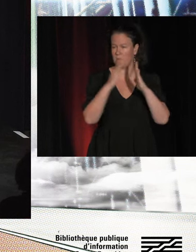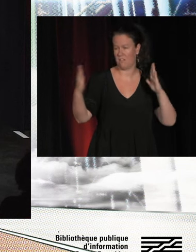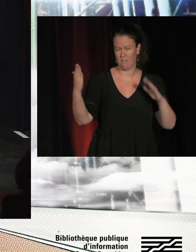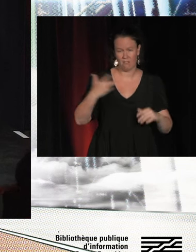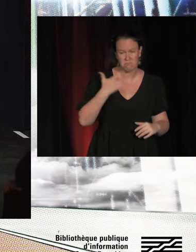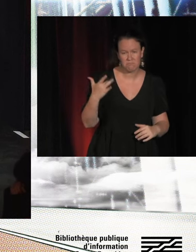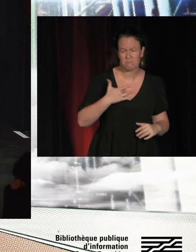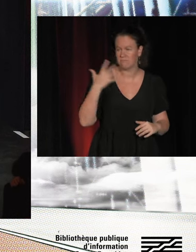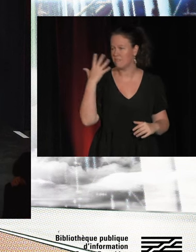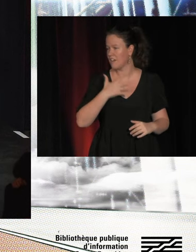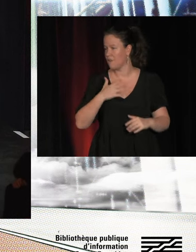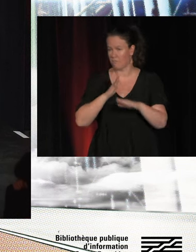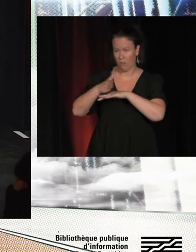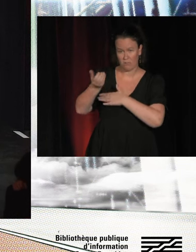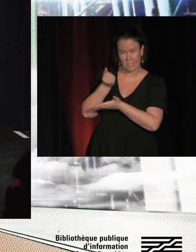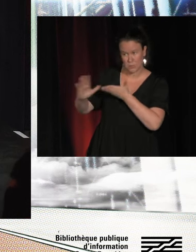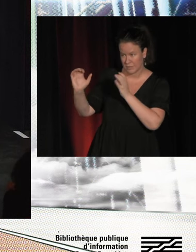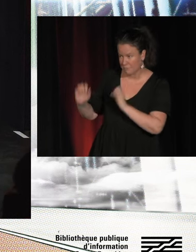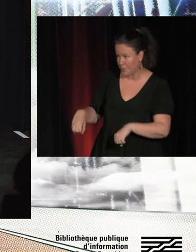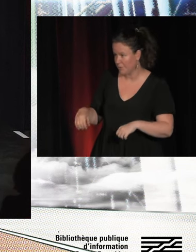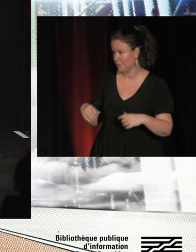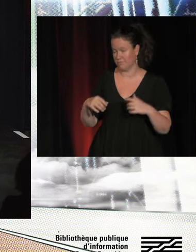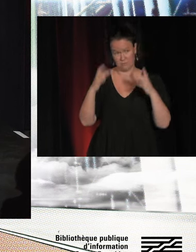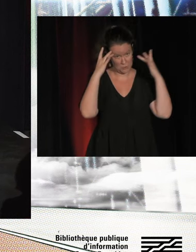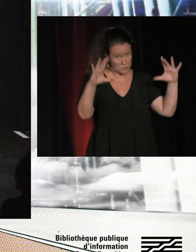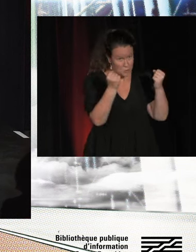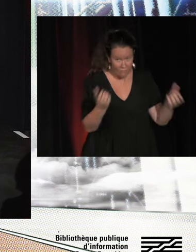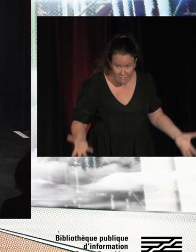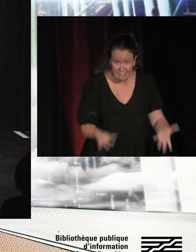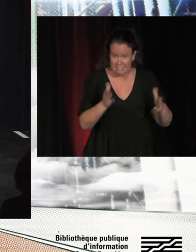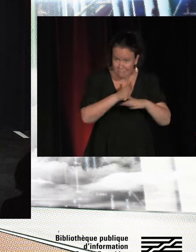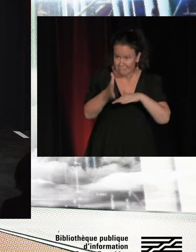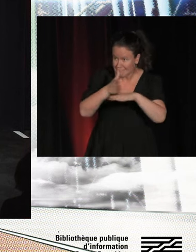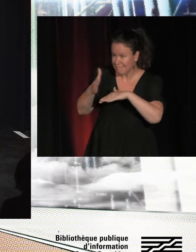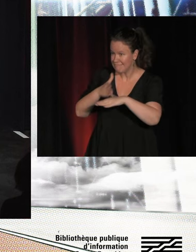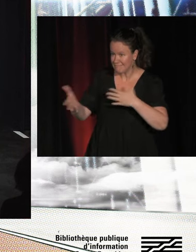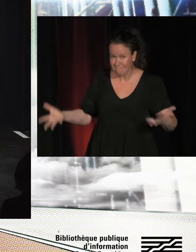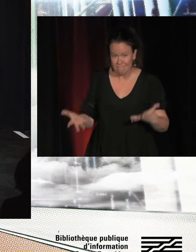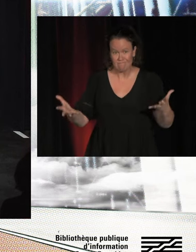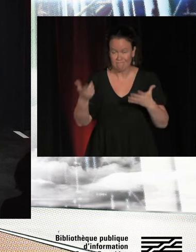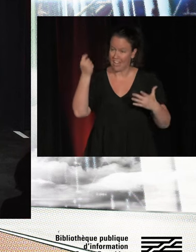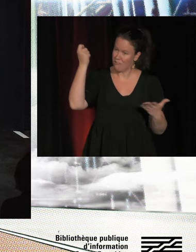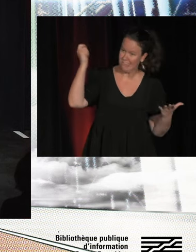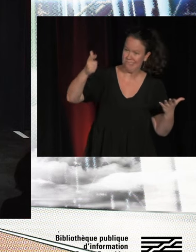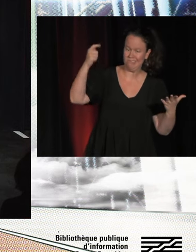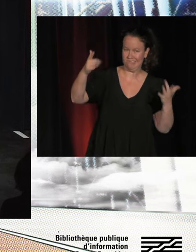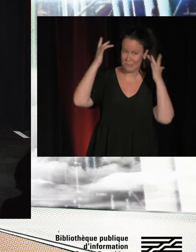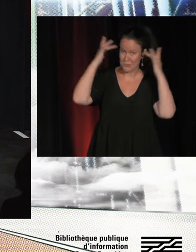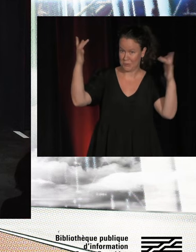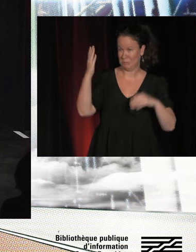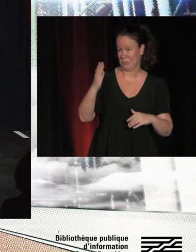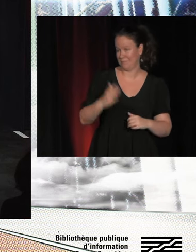lieu qui est accessible gratuitement. Sauvez la culture partout. Donnez du budget et de l'argent à la culture, c'est vachement